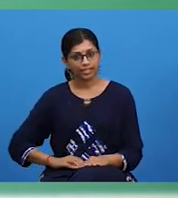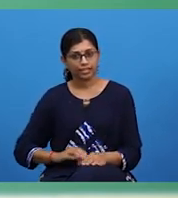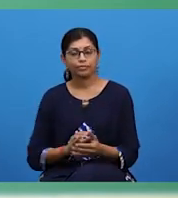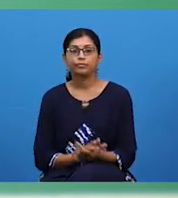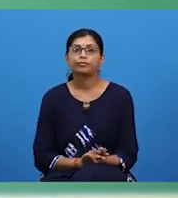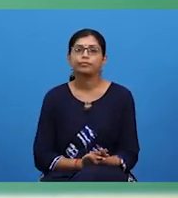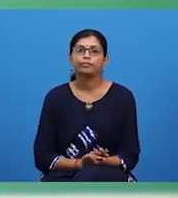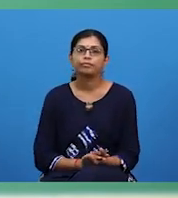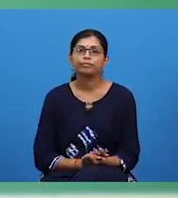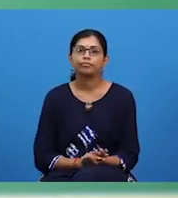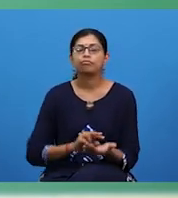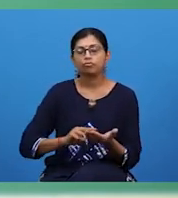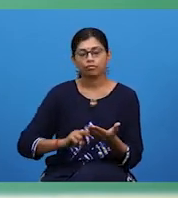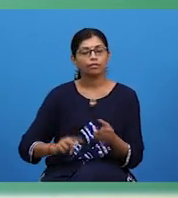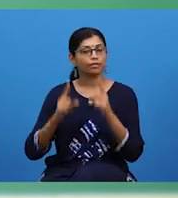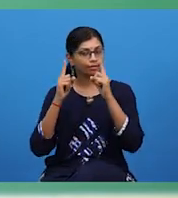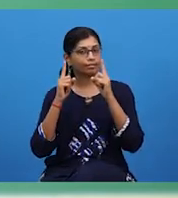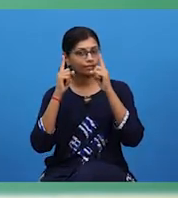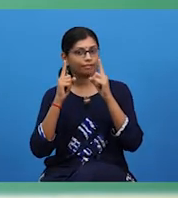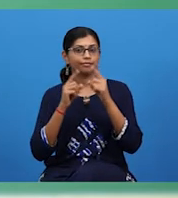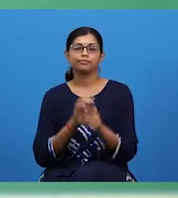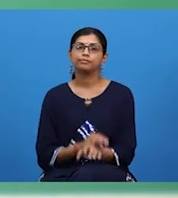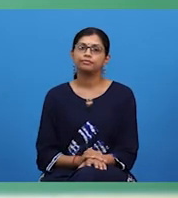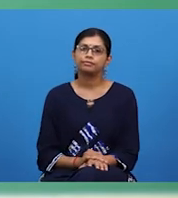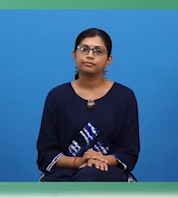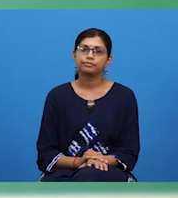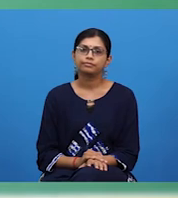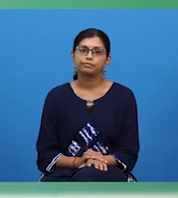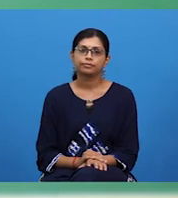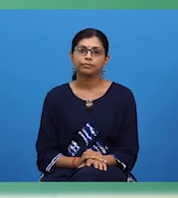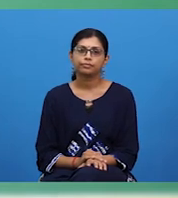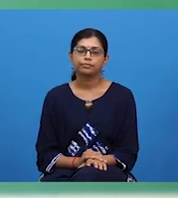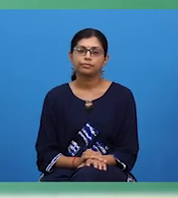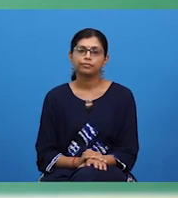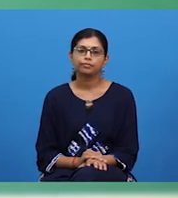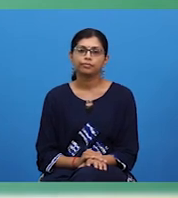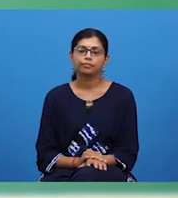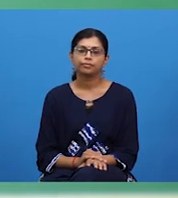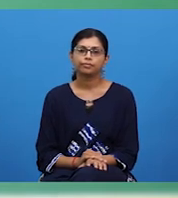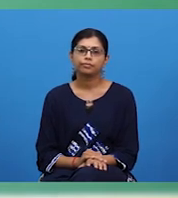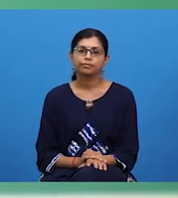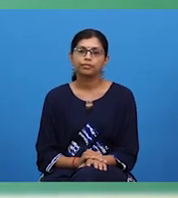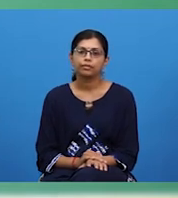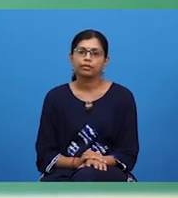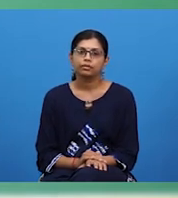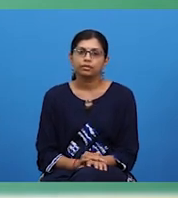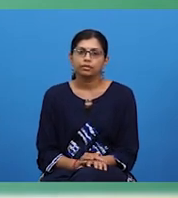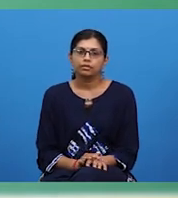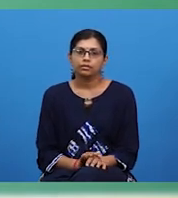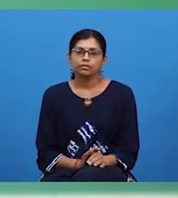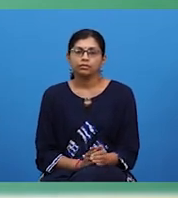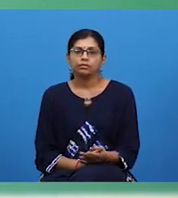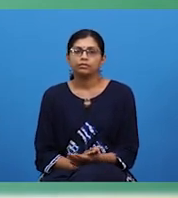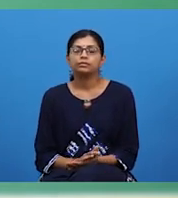Pencernaan ialah penguraian makanan yang kompleks atau besar kepada molekul yang lebih